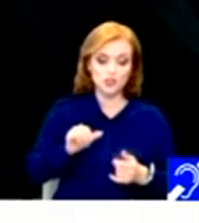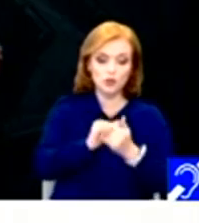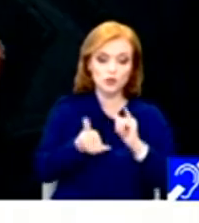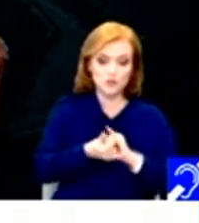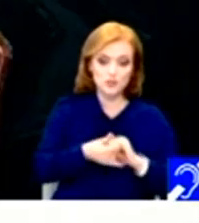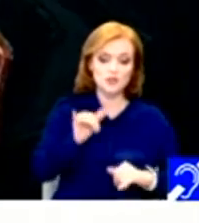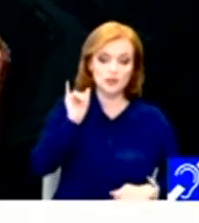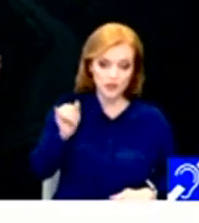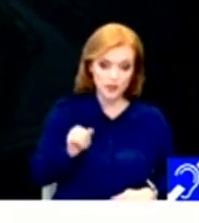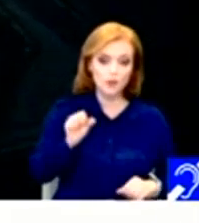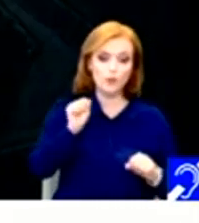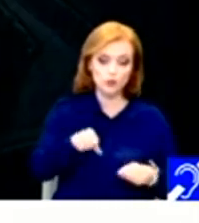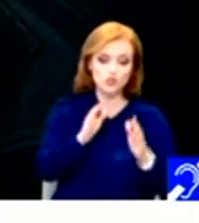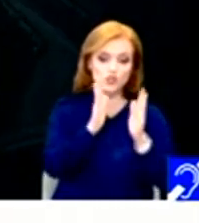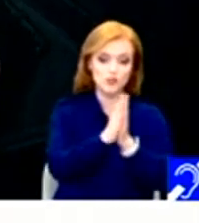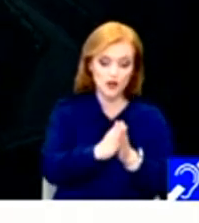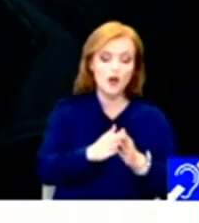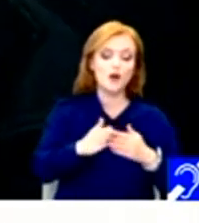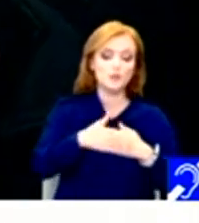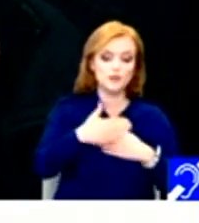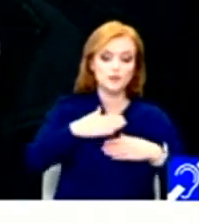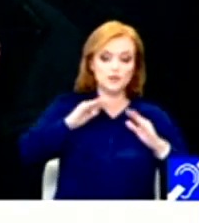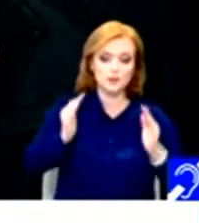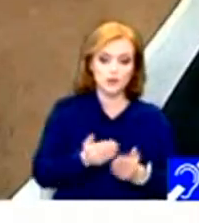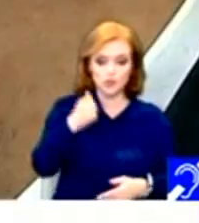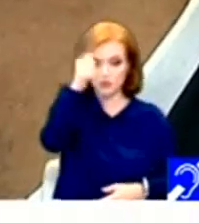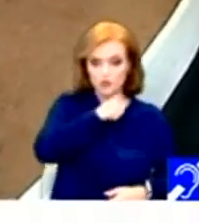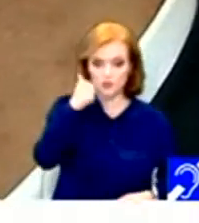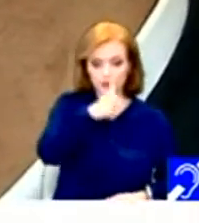pot solicita reducerea pedepsei sau despăgubiri bănești.